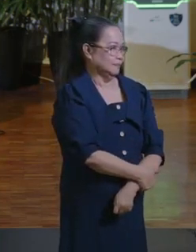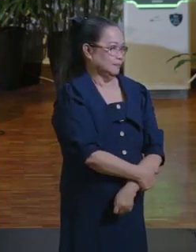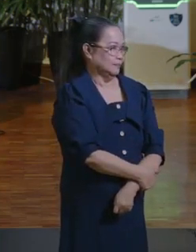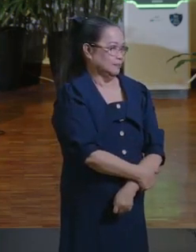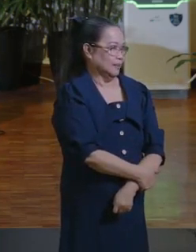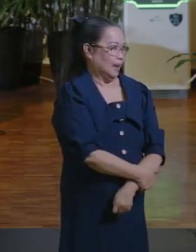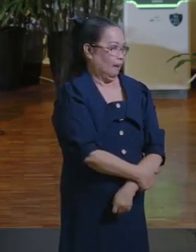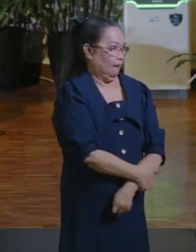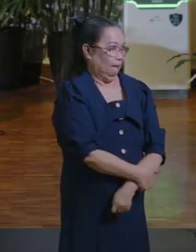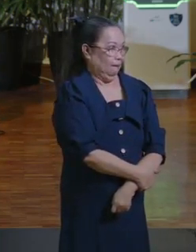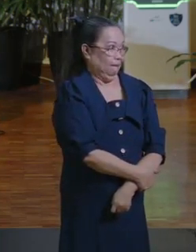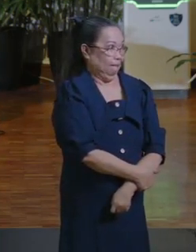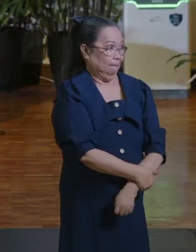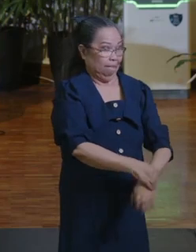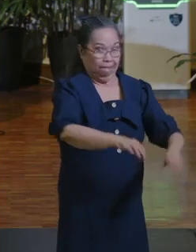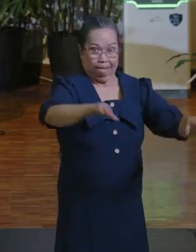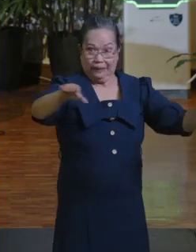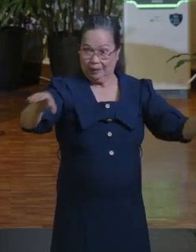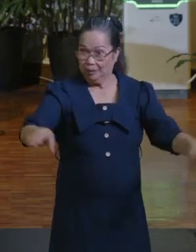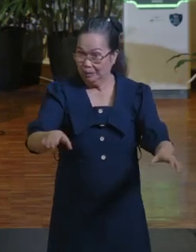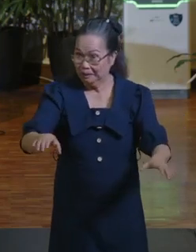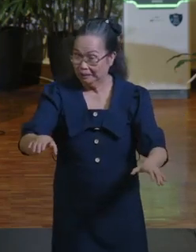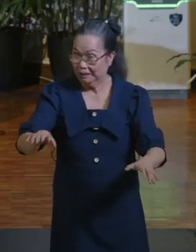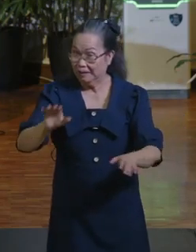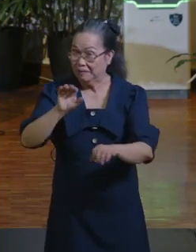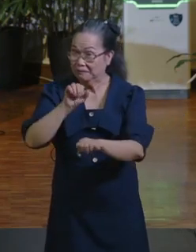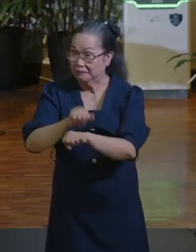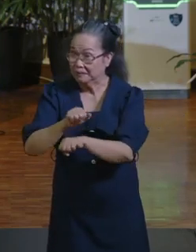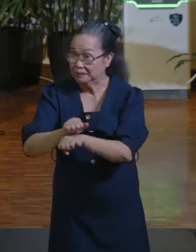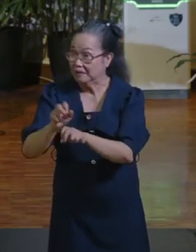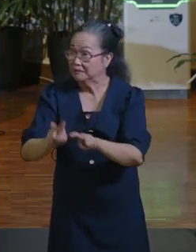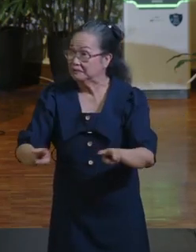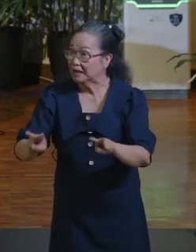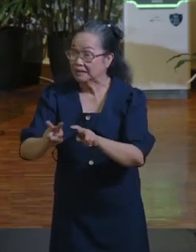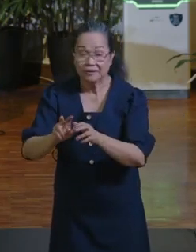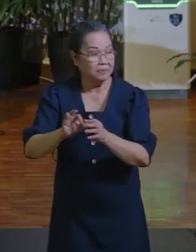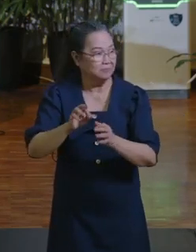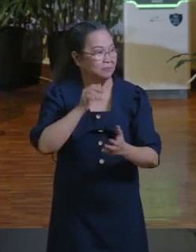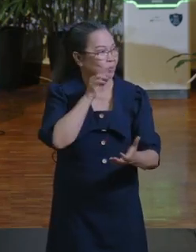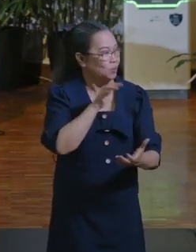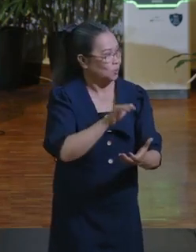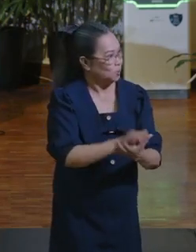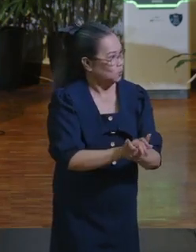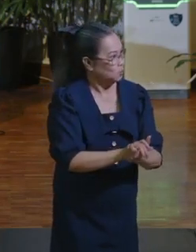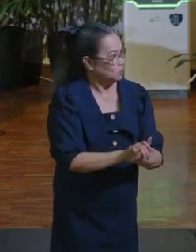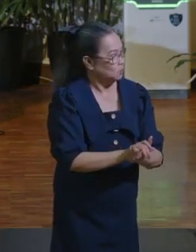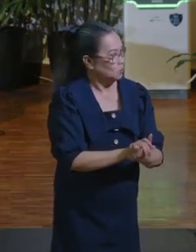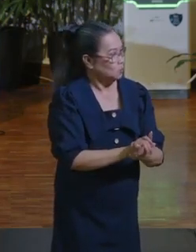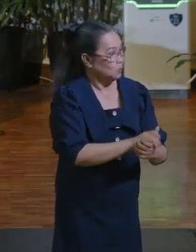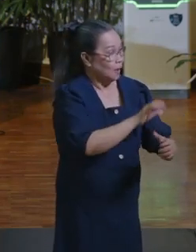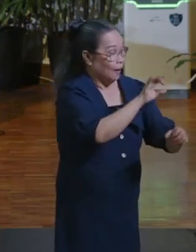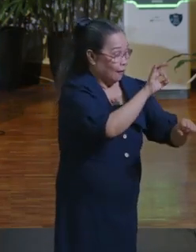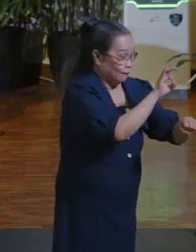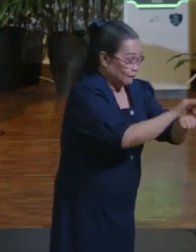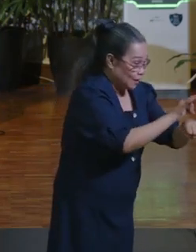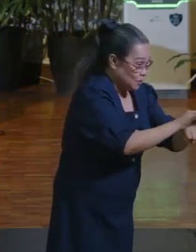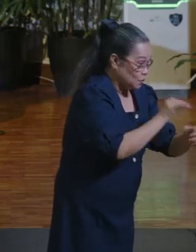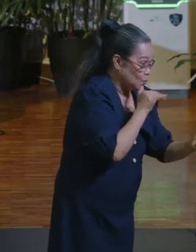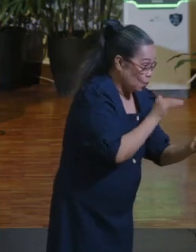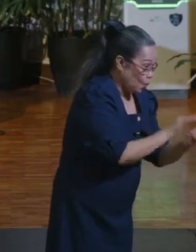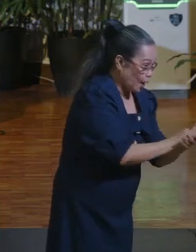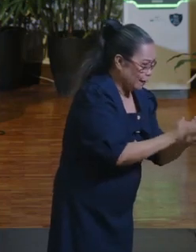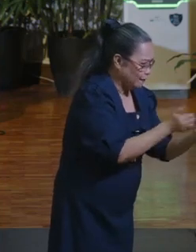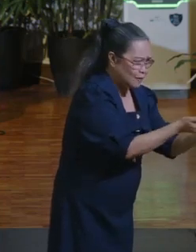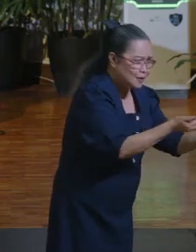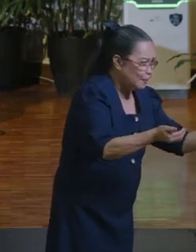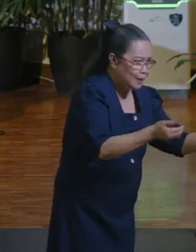ang function, hindi ang value, sa babae. At yung kanyang function has nothing to